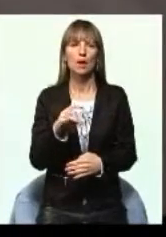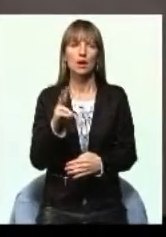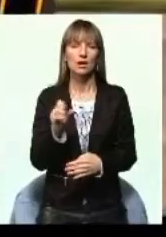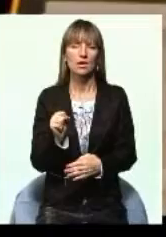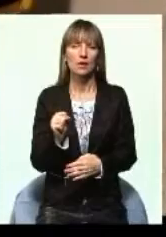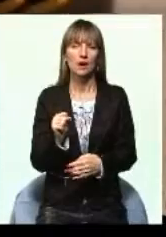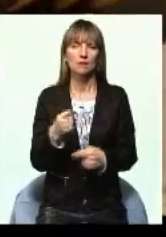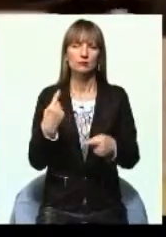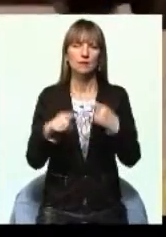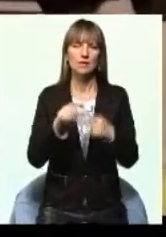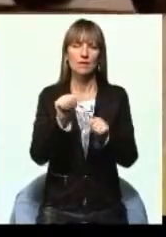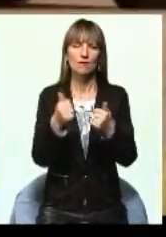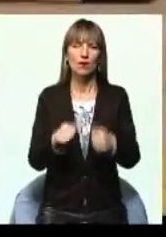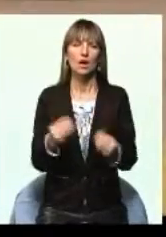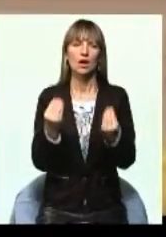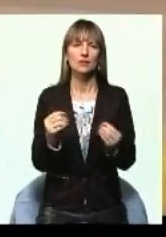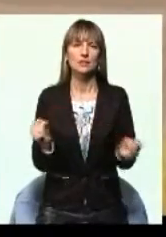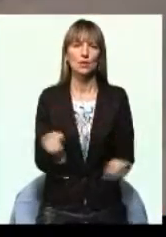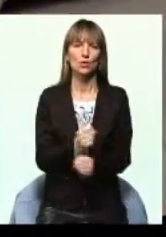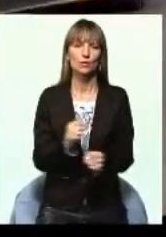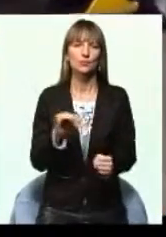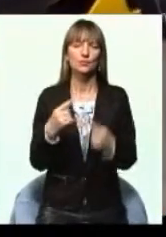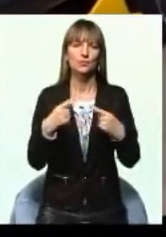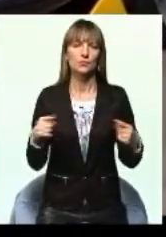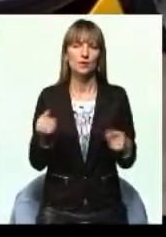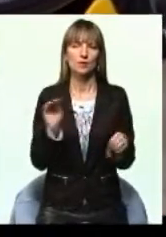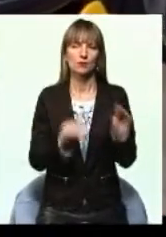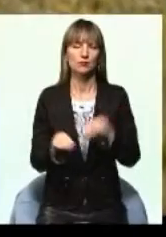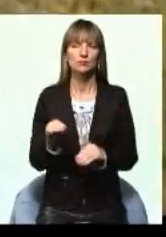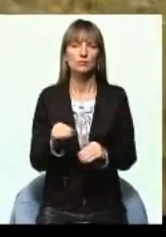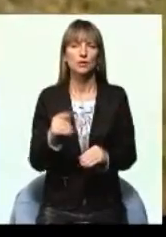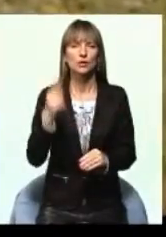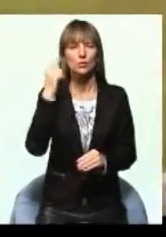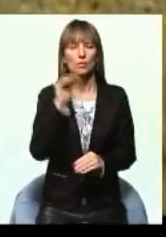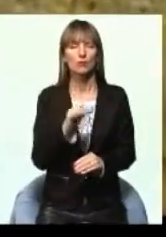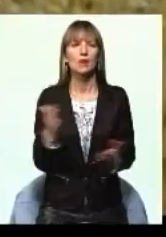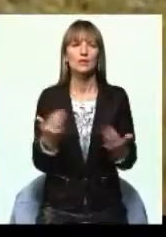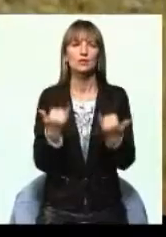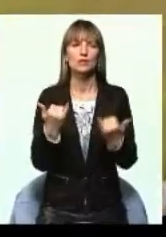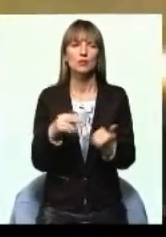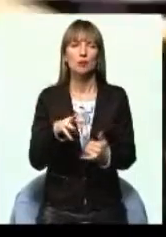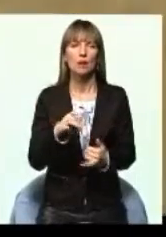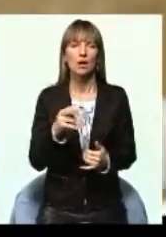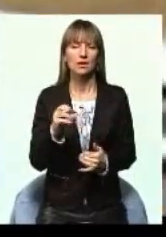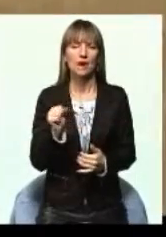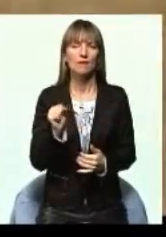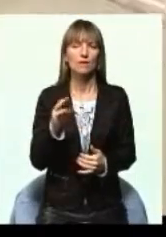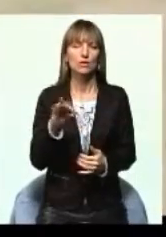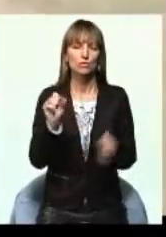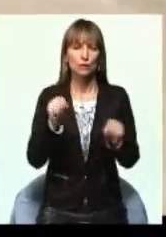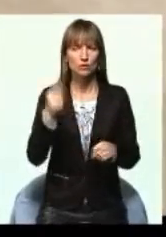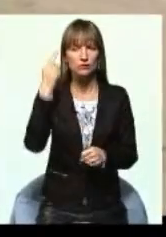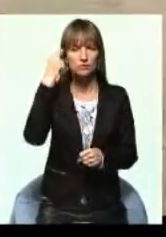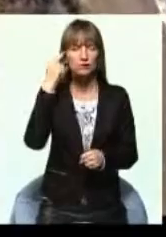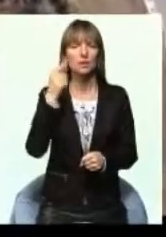різниться за формою, якістю, швидкістю та іншими ознаками. Ну, мамаляти, які зараз марки авто можете згадати?